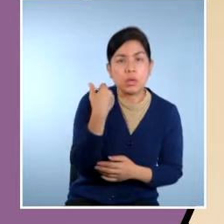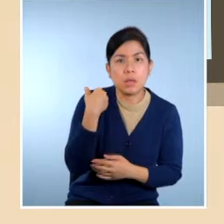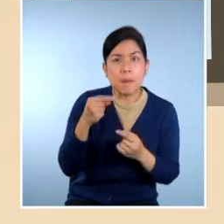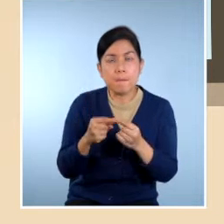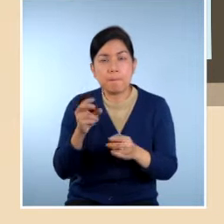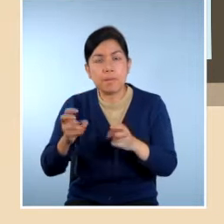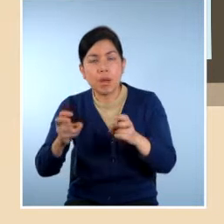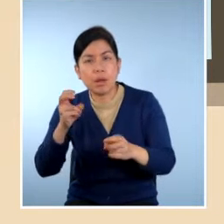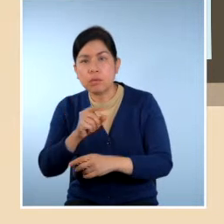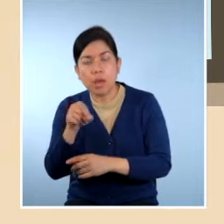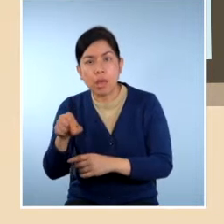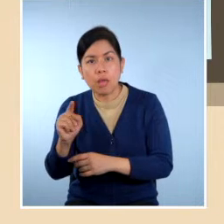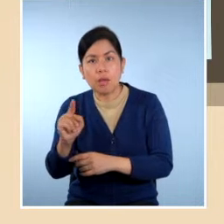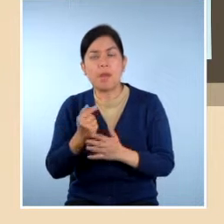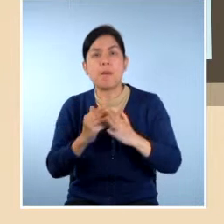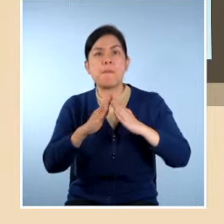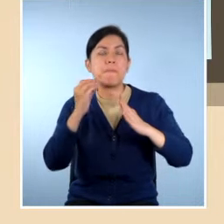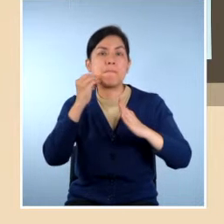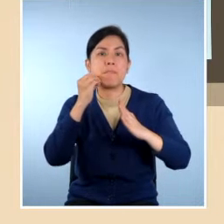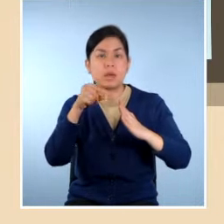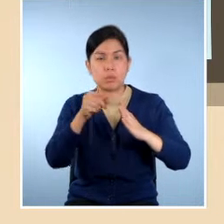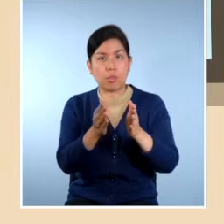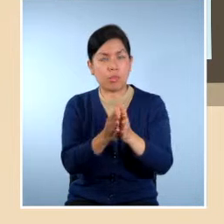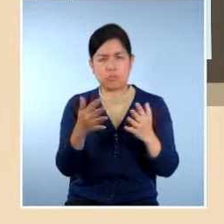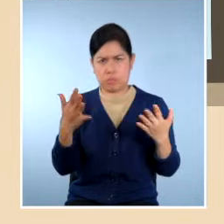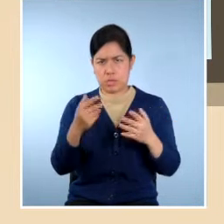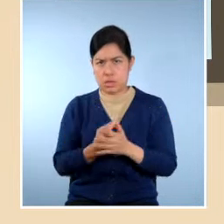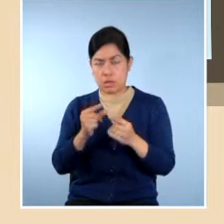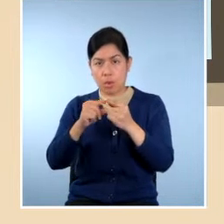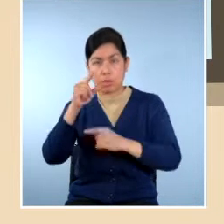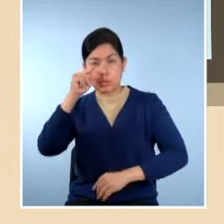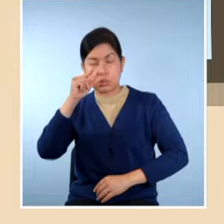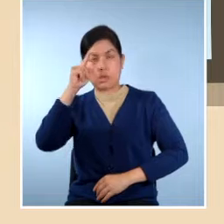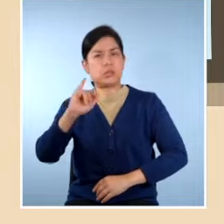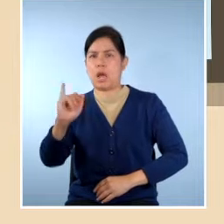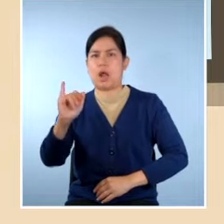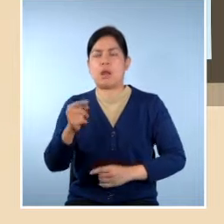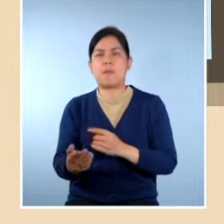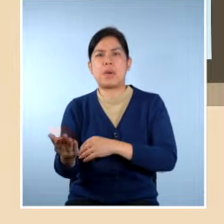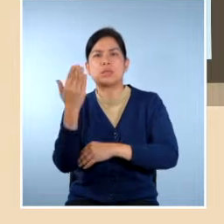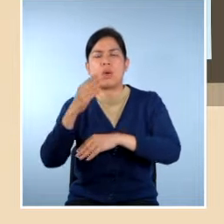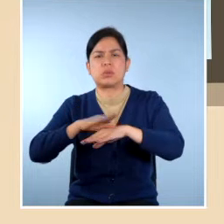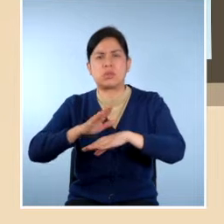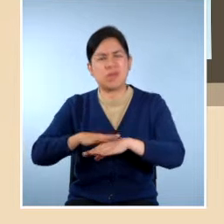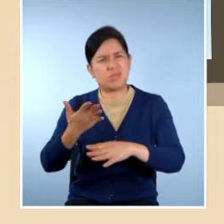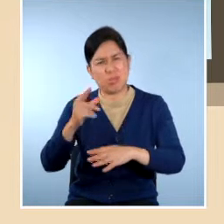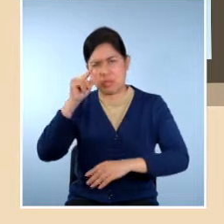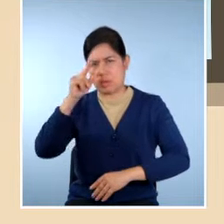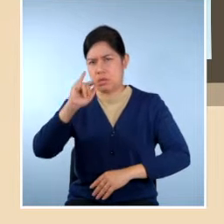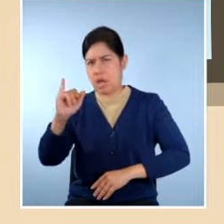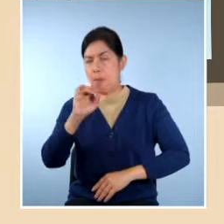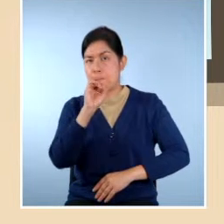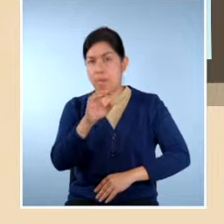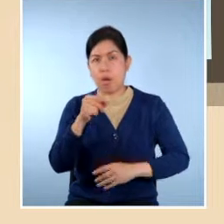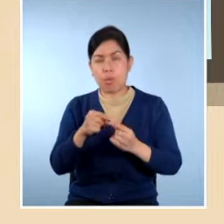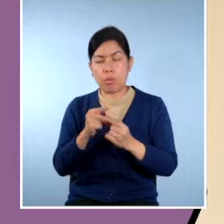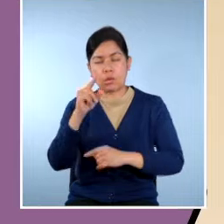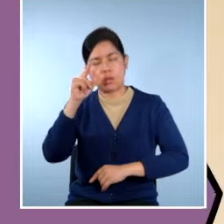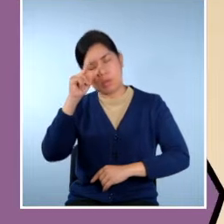ic